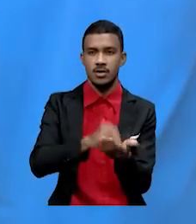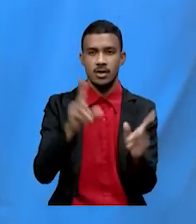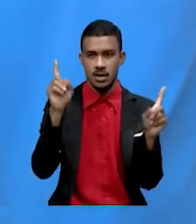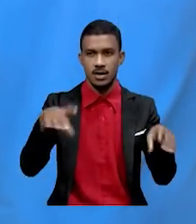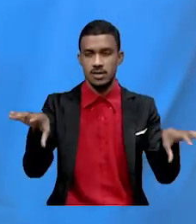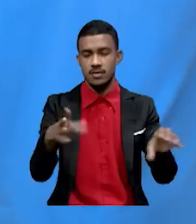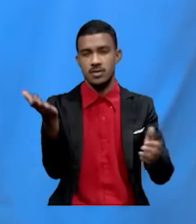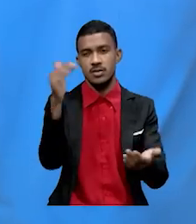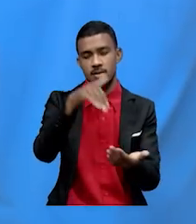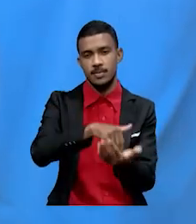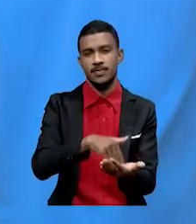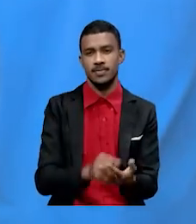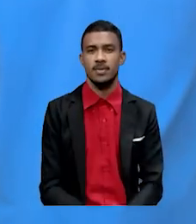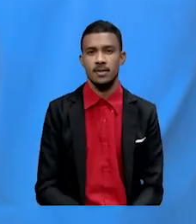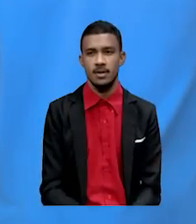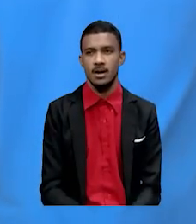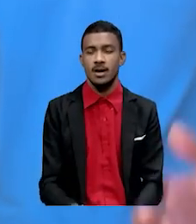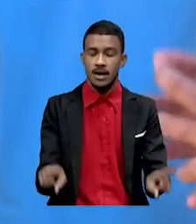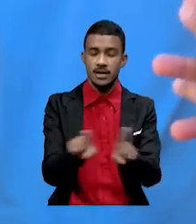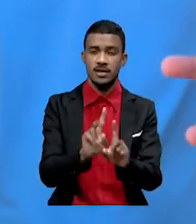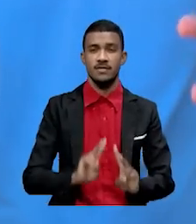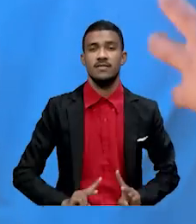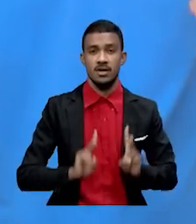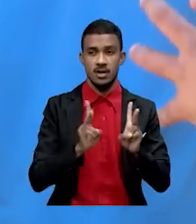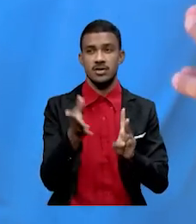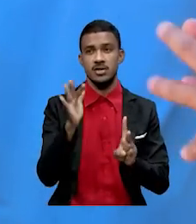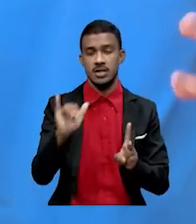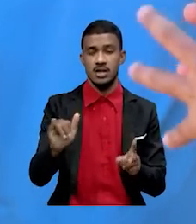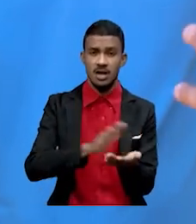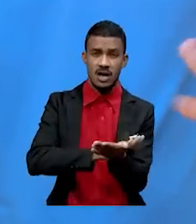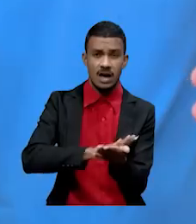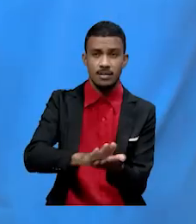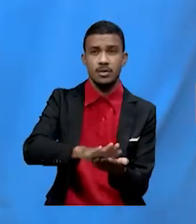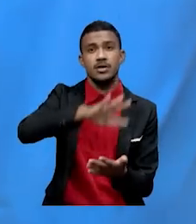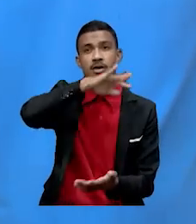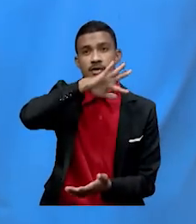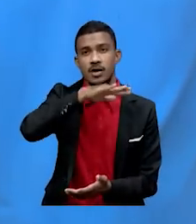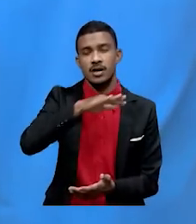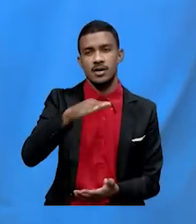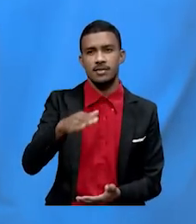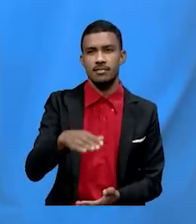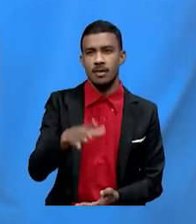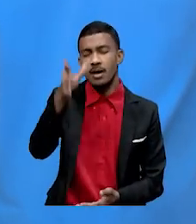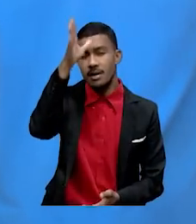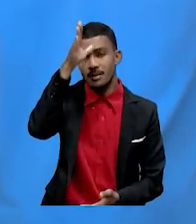san veterano sida serbisu raut fuer ita apa sinti sentimento kata ka